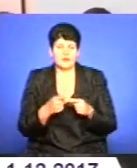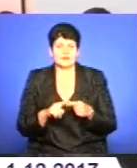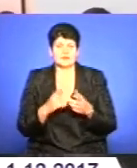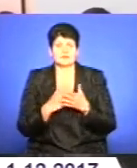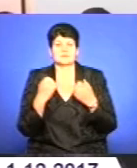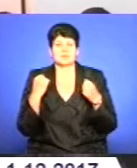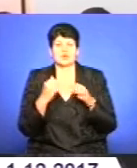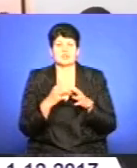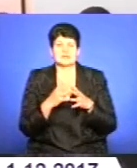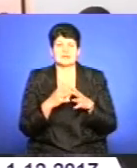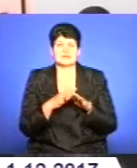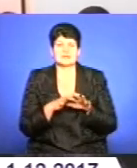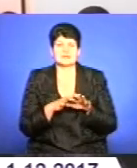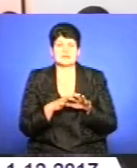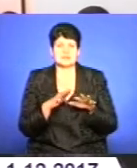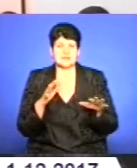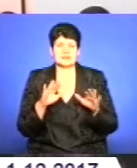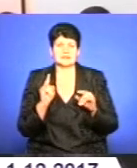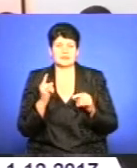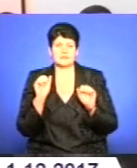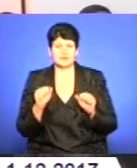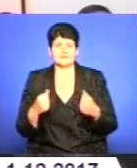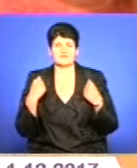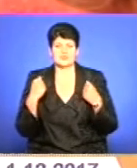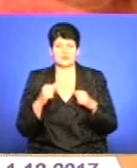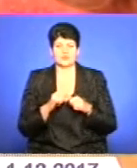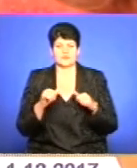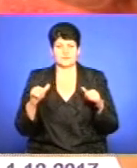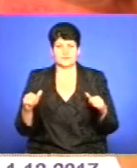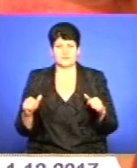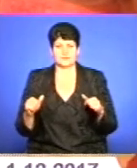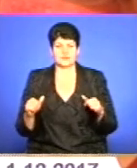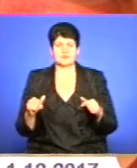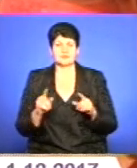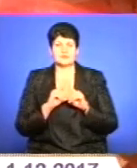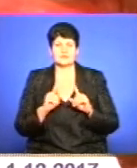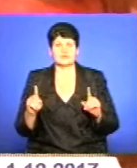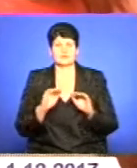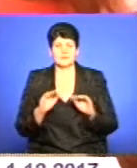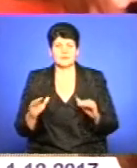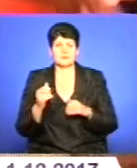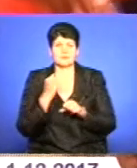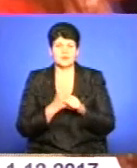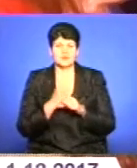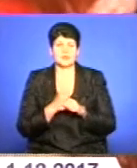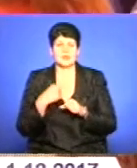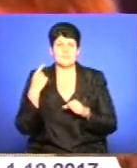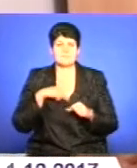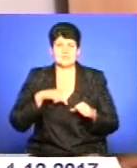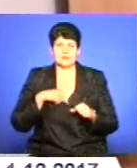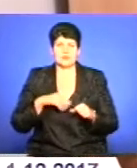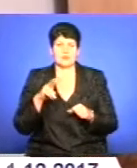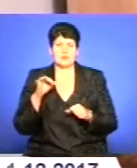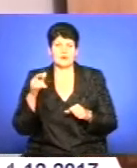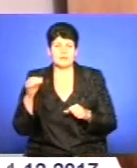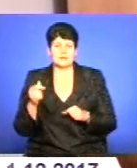спортзал, де дитинка може і фізично займатися, розвиватися. З особливими малюками працюють кваліфіковані психологи і логопеди.